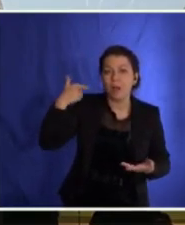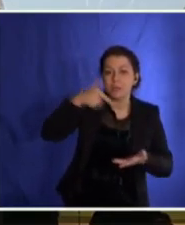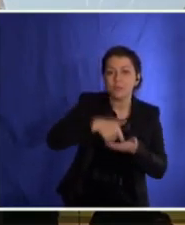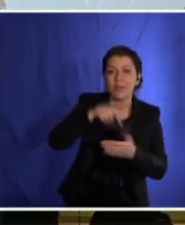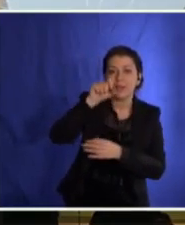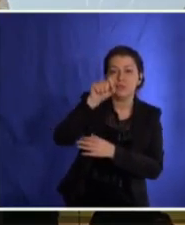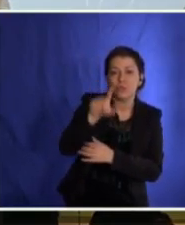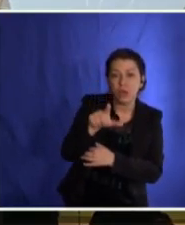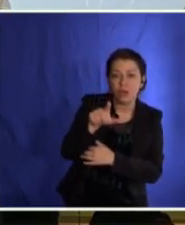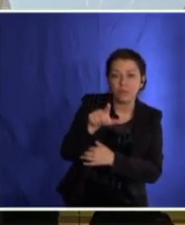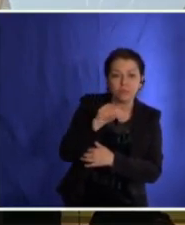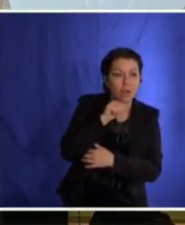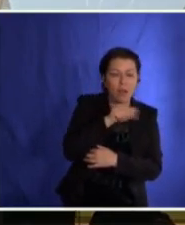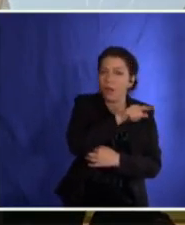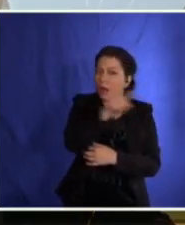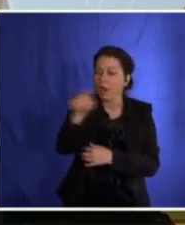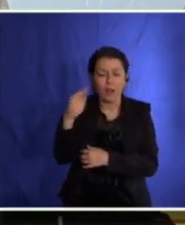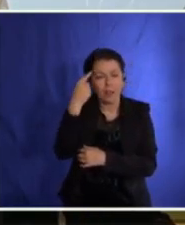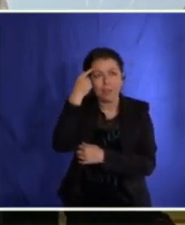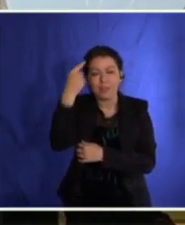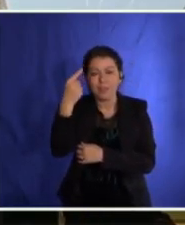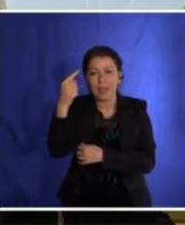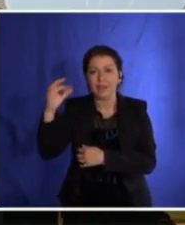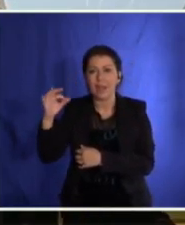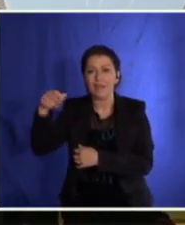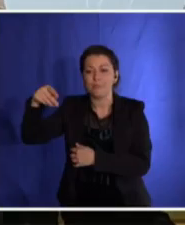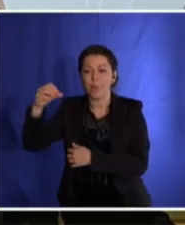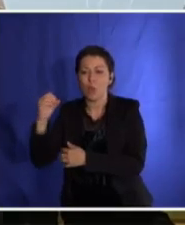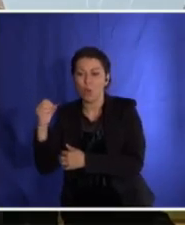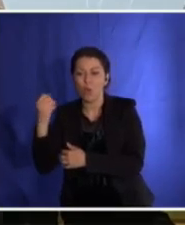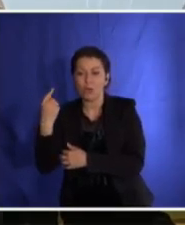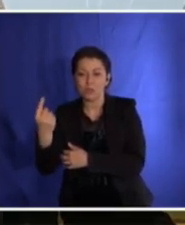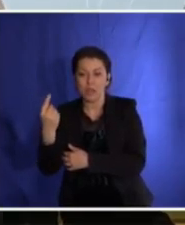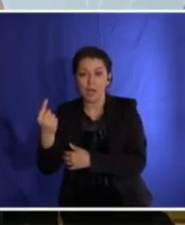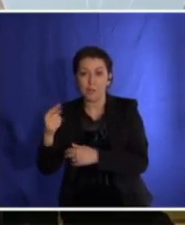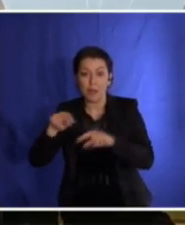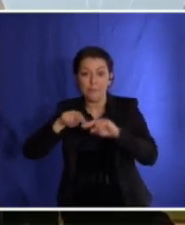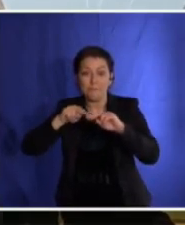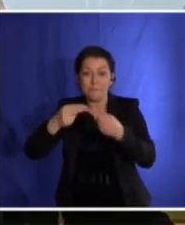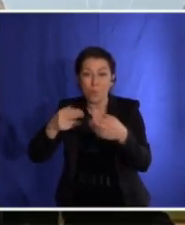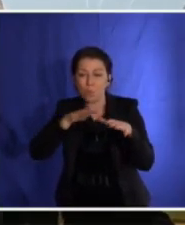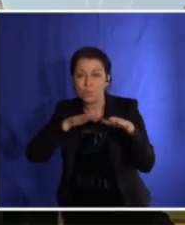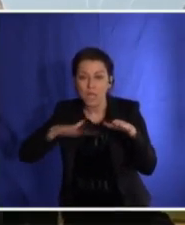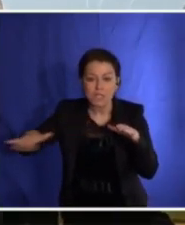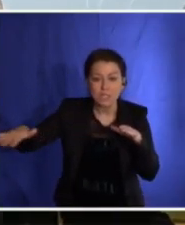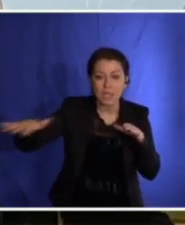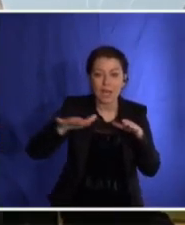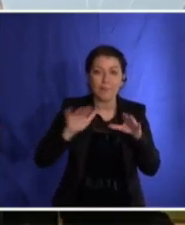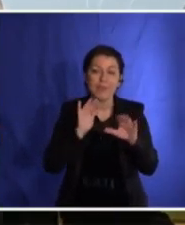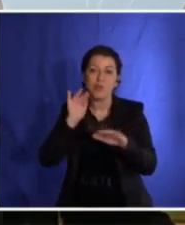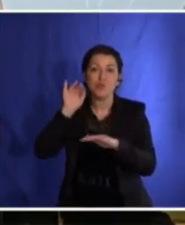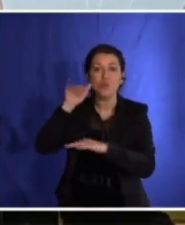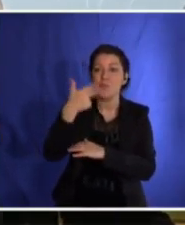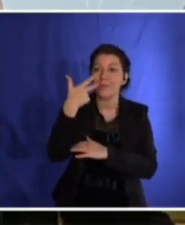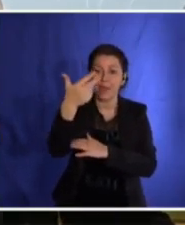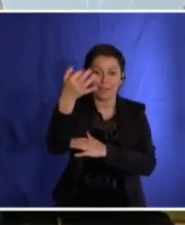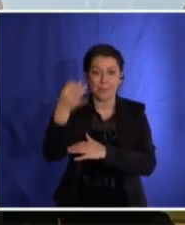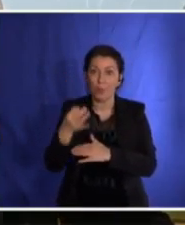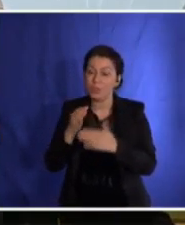hat auch niemand daran gedacht, dass die FPÖ auf Bundesebene einmal monatelang über 30% liegen